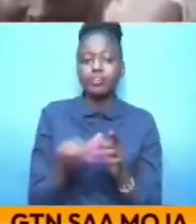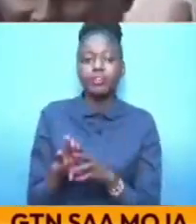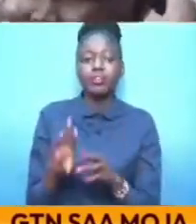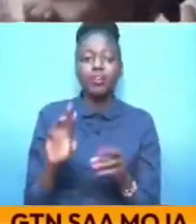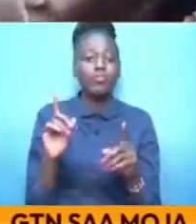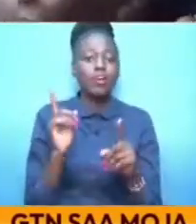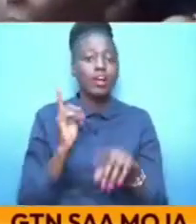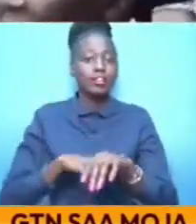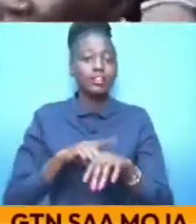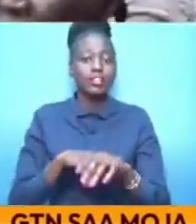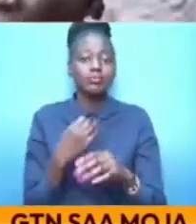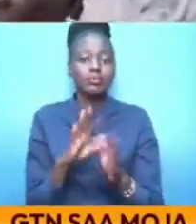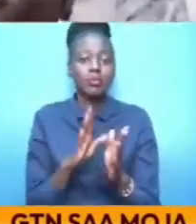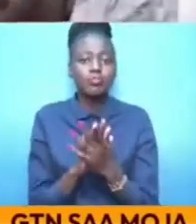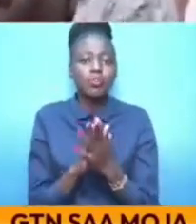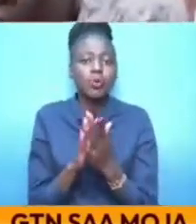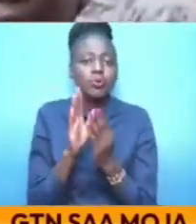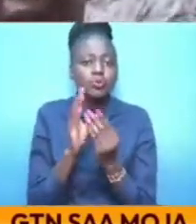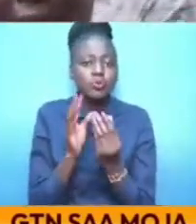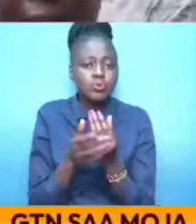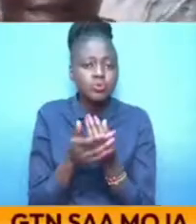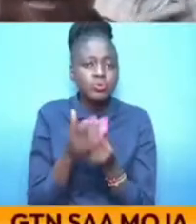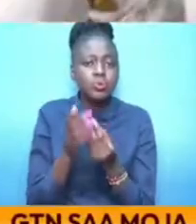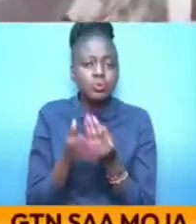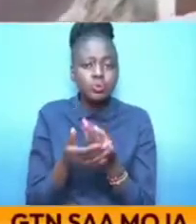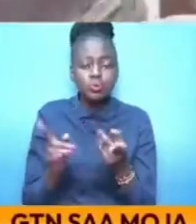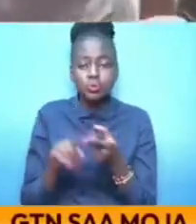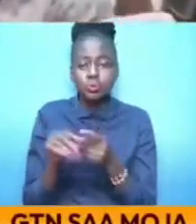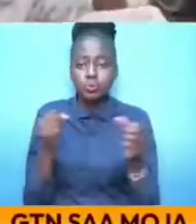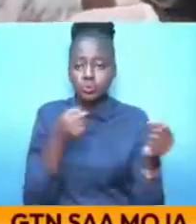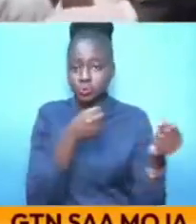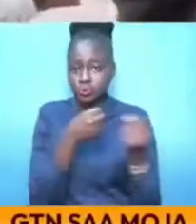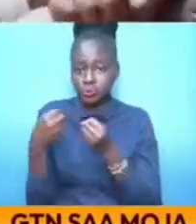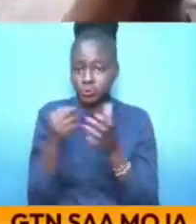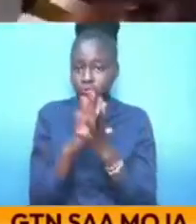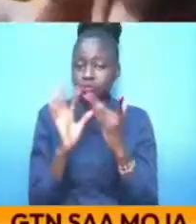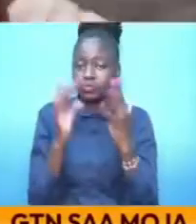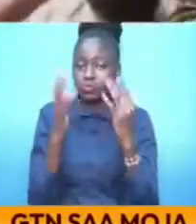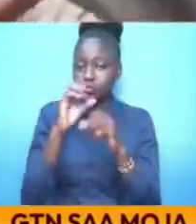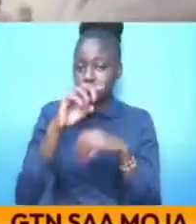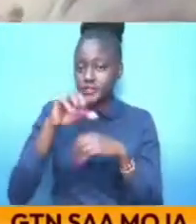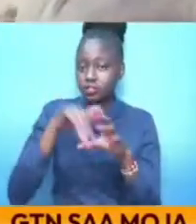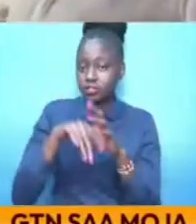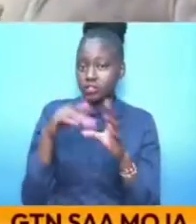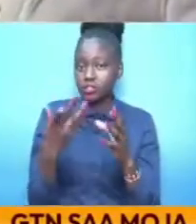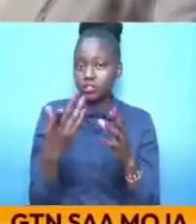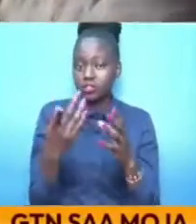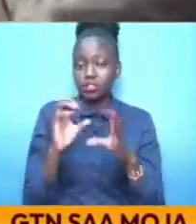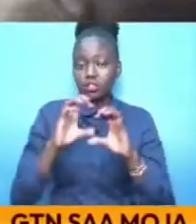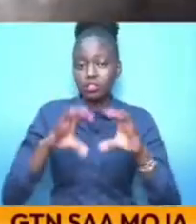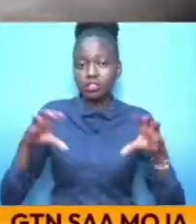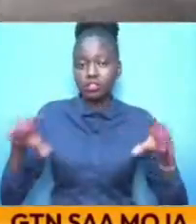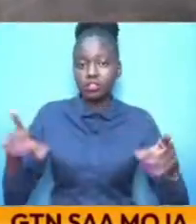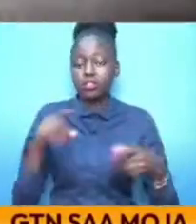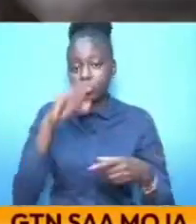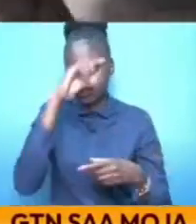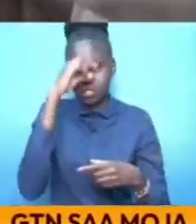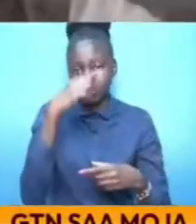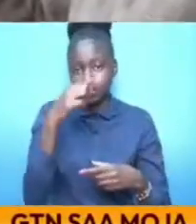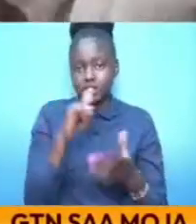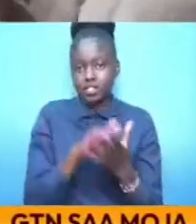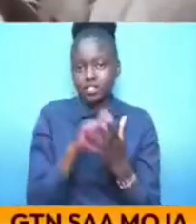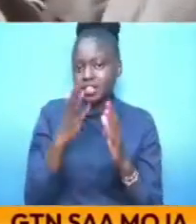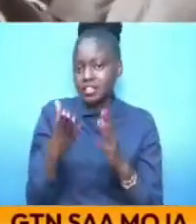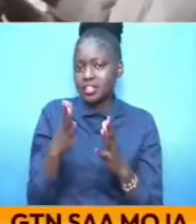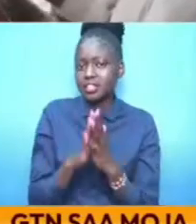muda wa pole pole wa kukabiliana na moto katika soko hili, wakisema moto huo ungeweza